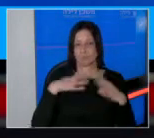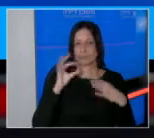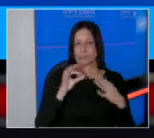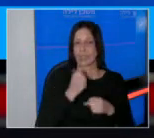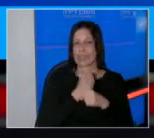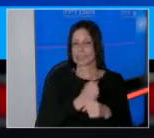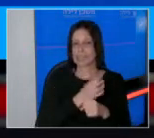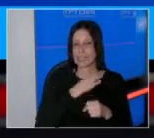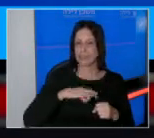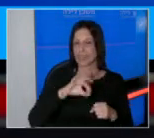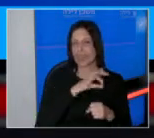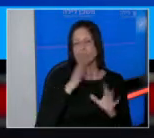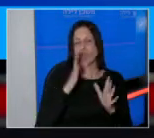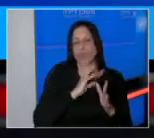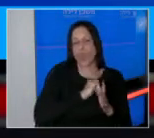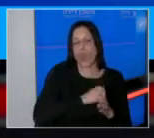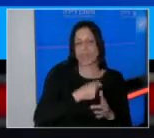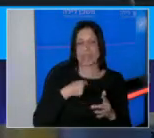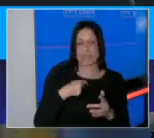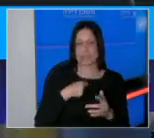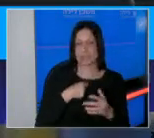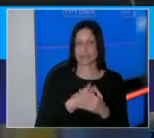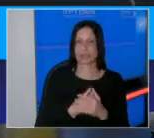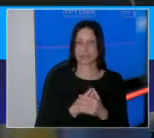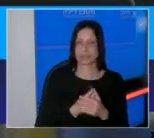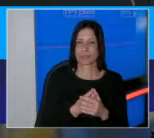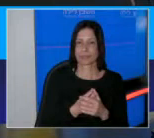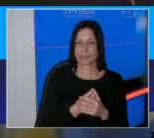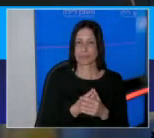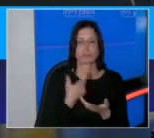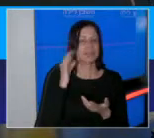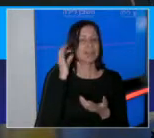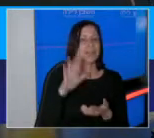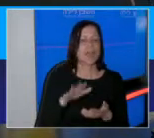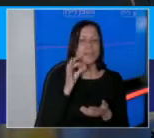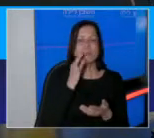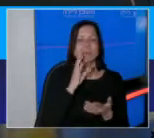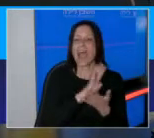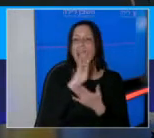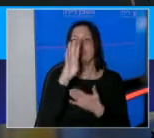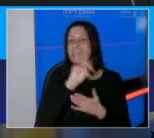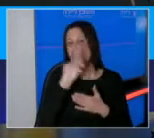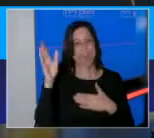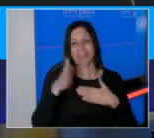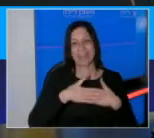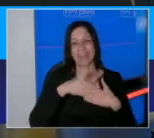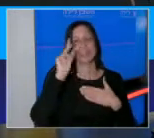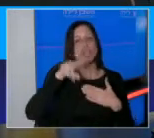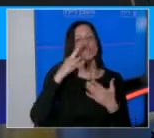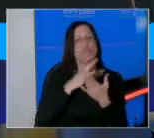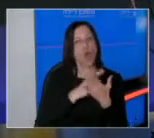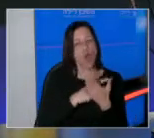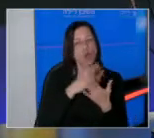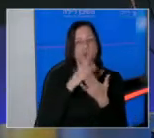של הנציגים שלנו מאוד מאוד כואבת לי. ילדה בת 14 לא מתחתנת. יש חוק, החוק